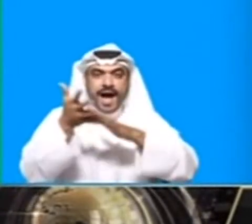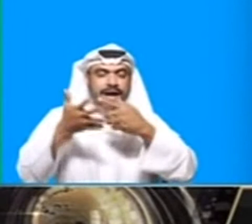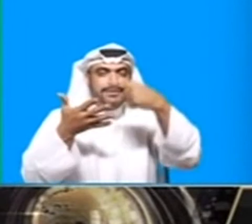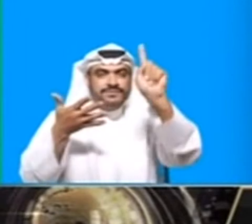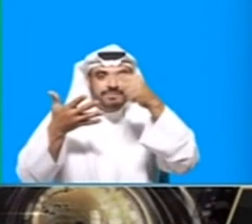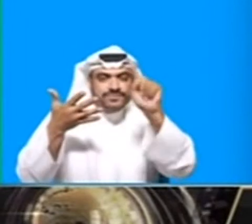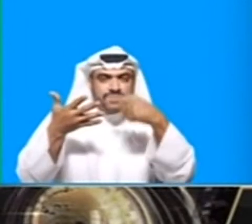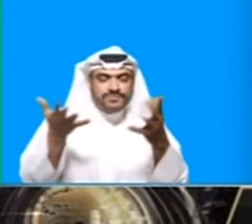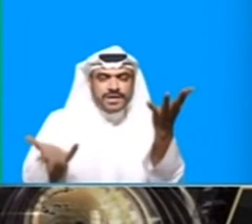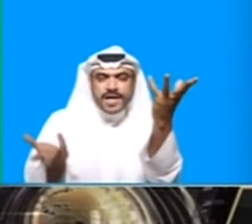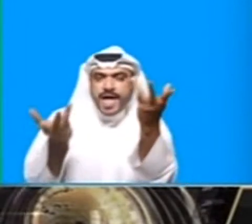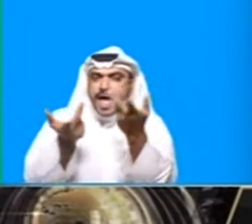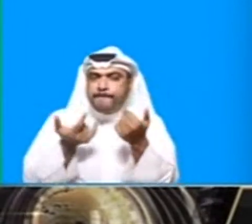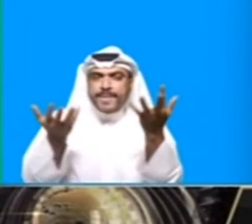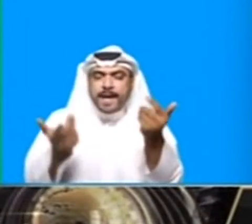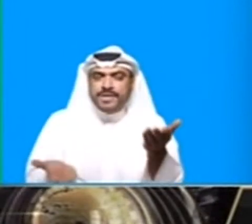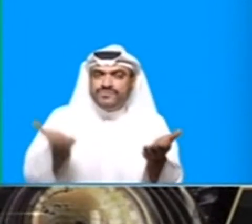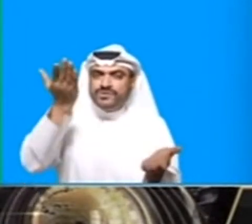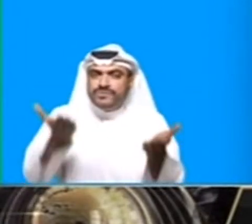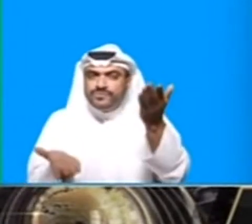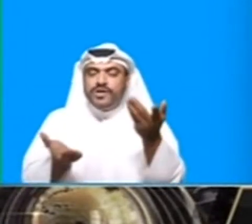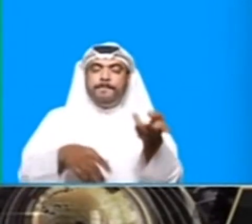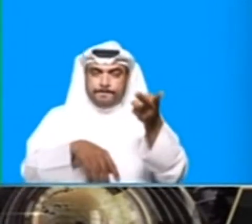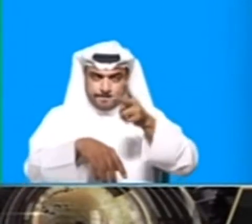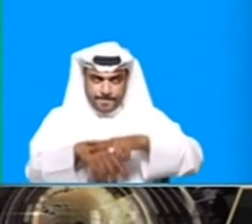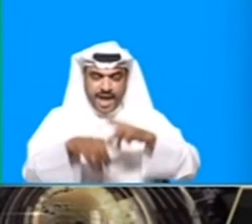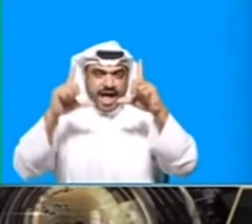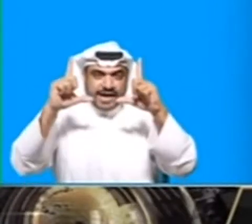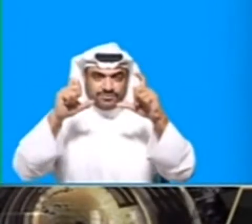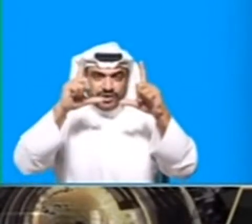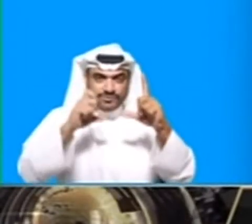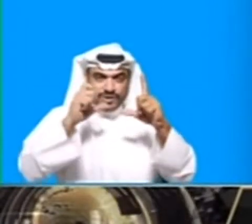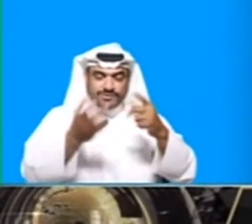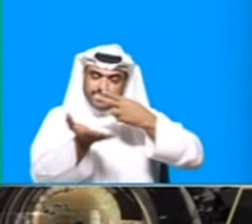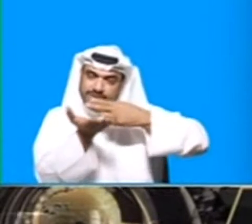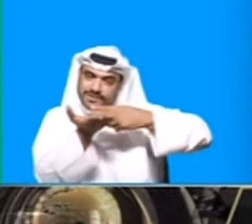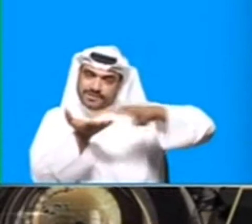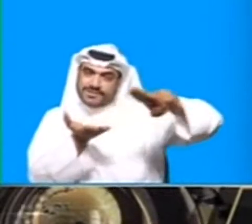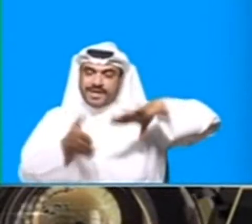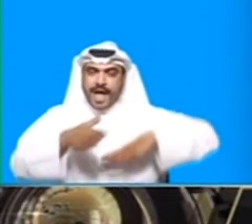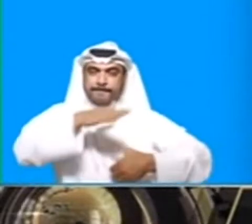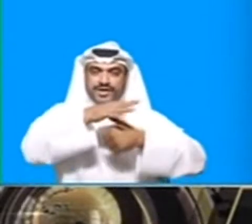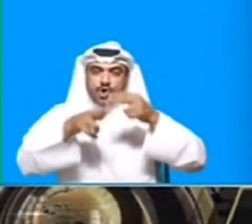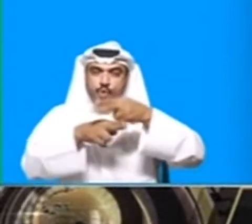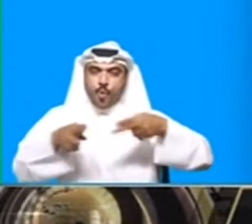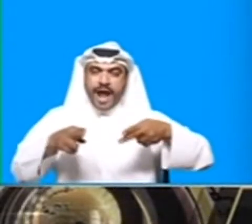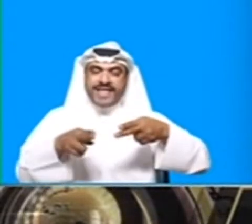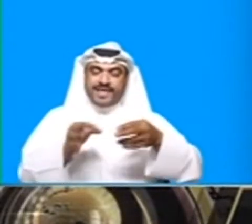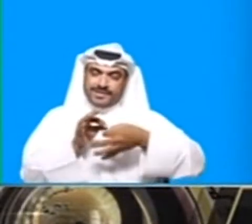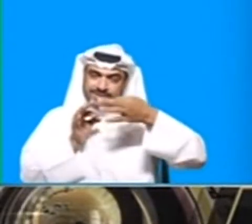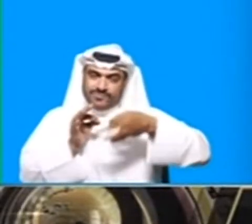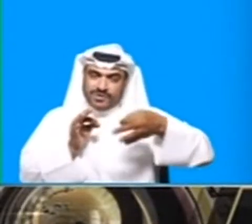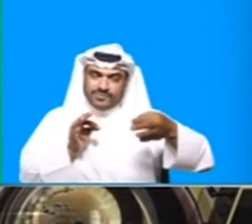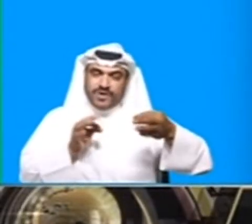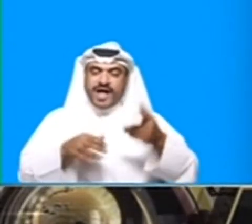لكلا الوزيرين على حدة، متداولين أيضا مفاد البرقية المرسلة من حضرة صاحب السمو أمير البلاد حفظه الله ورعاه